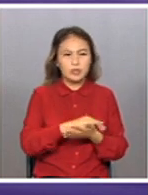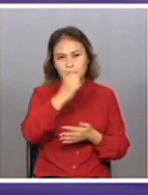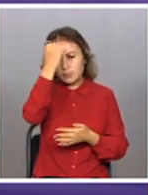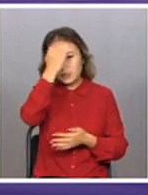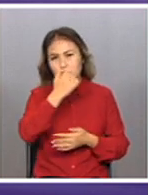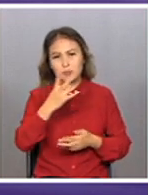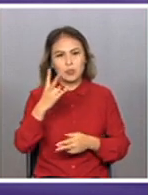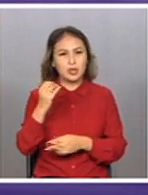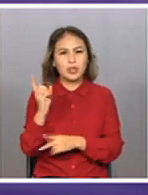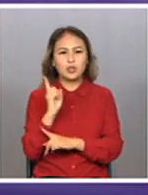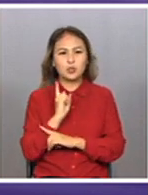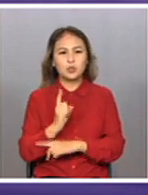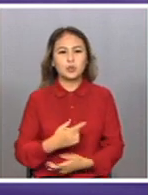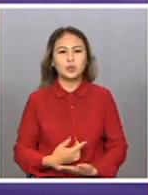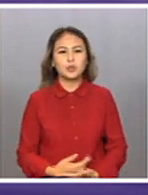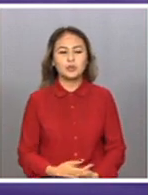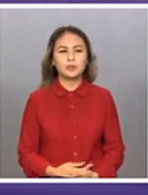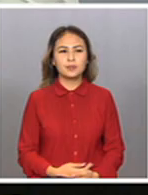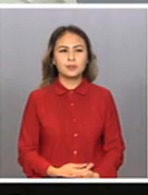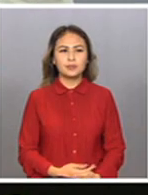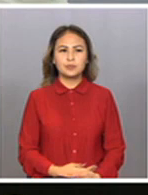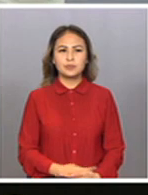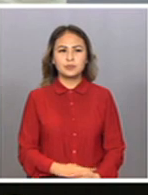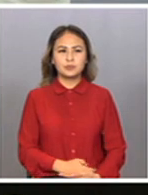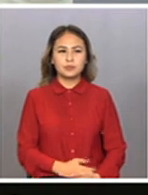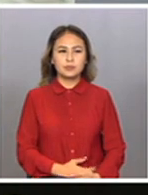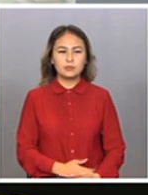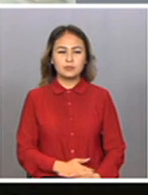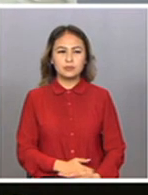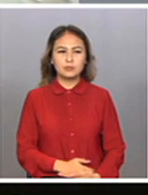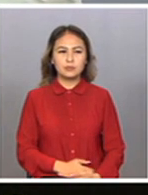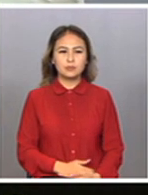никакого спасибо не ждут».